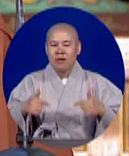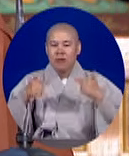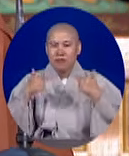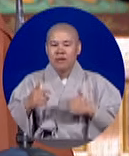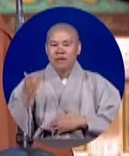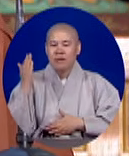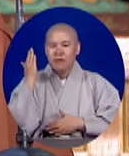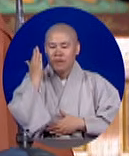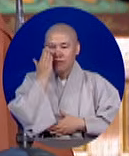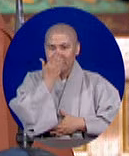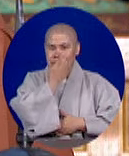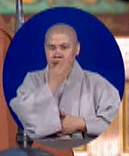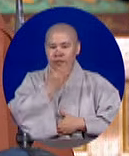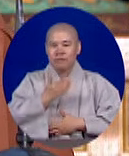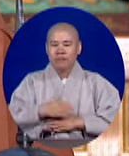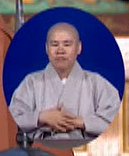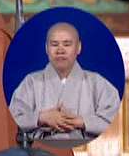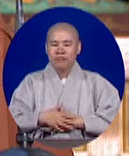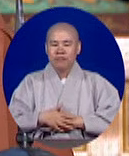거지.